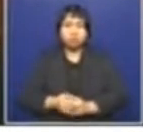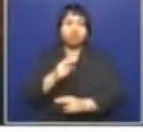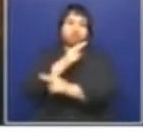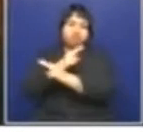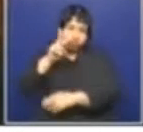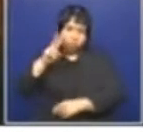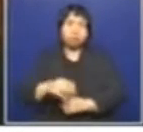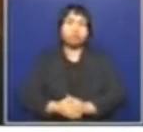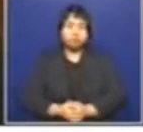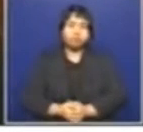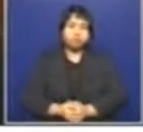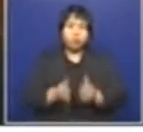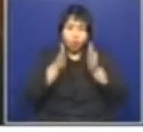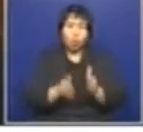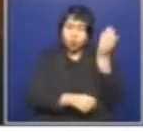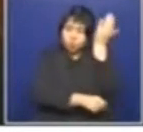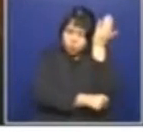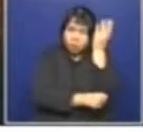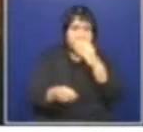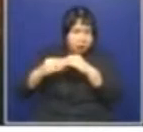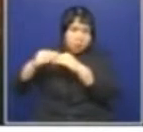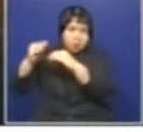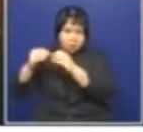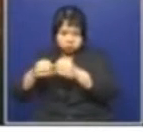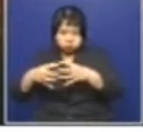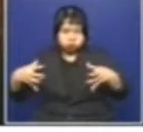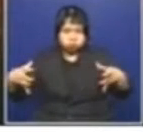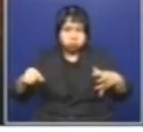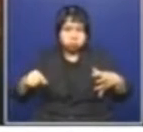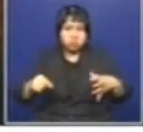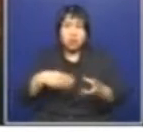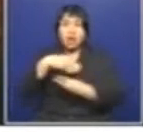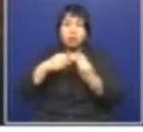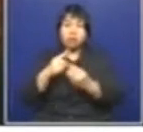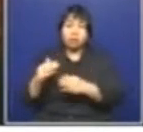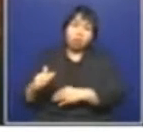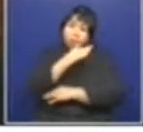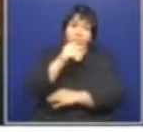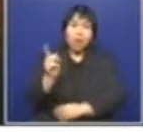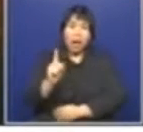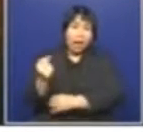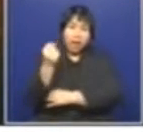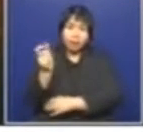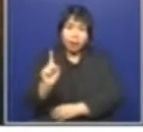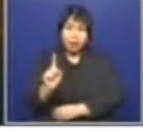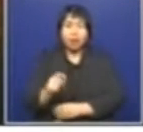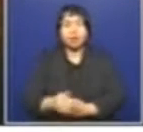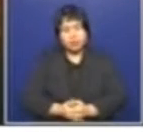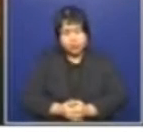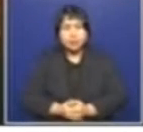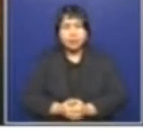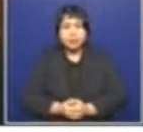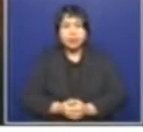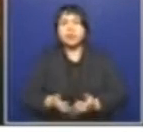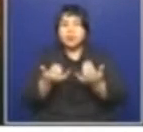านี่คนจนมันเพิ่มขึ้นแล้วเศรษฐกิจไทยดีตรงไหนแข็งแกร่งยังไงฮะในที่สุดนี่คือภา